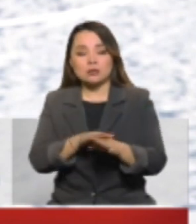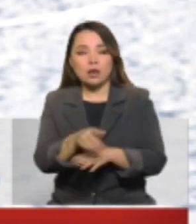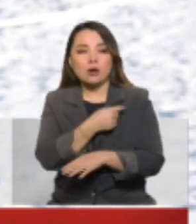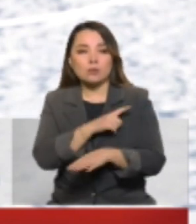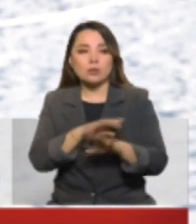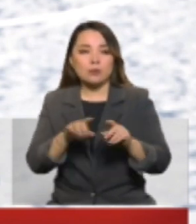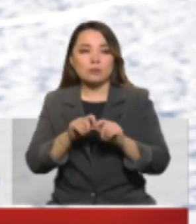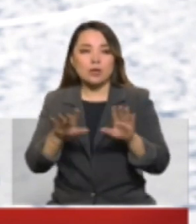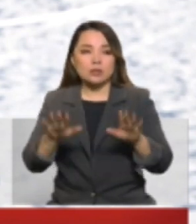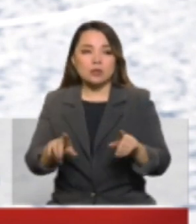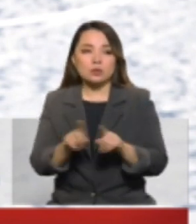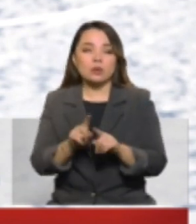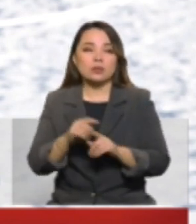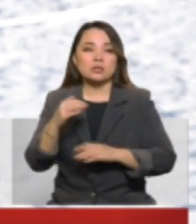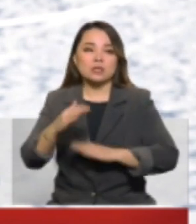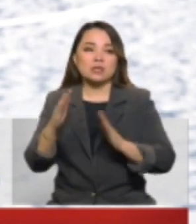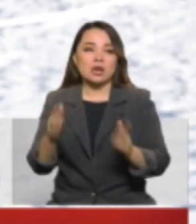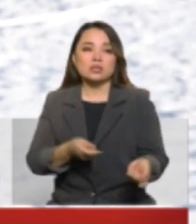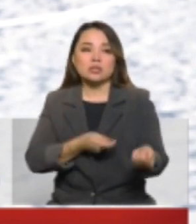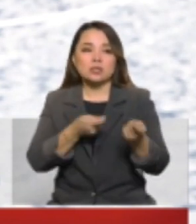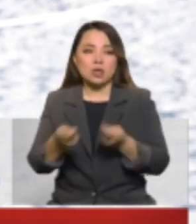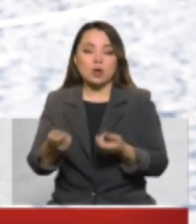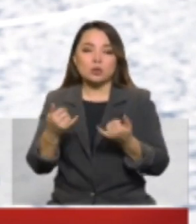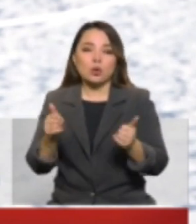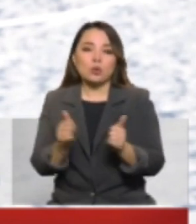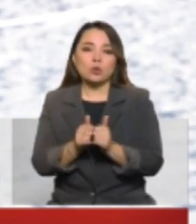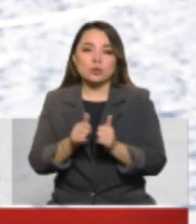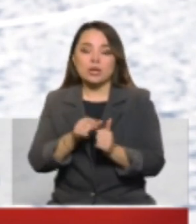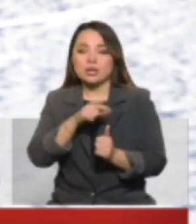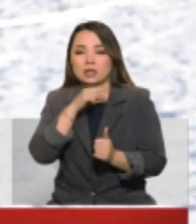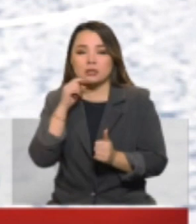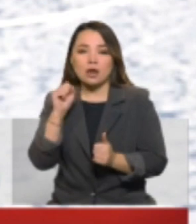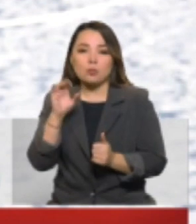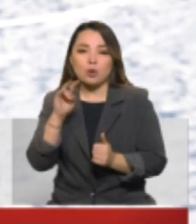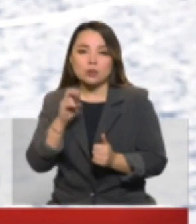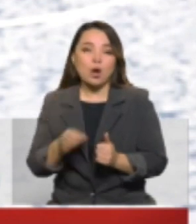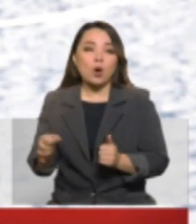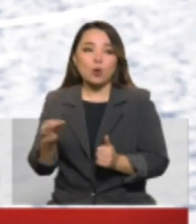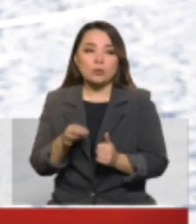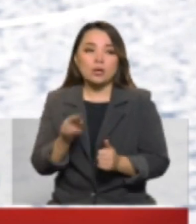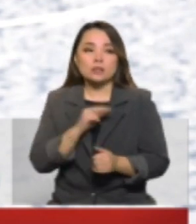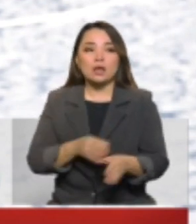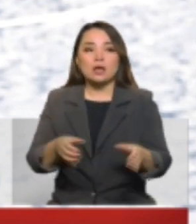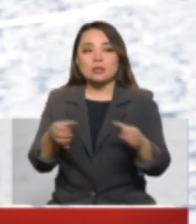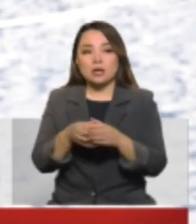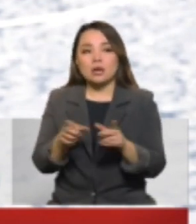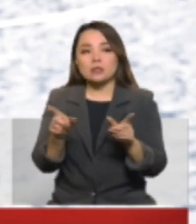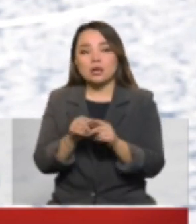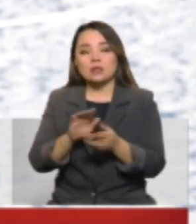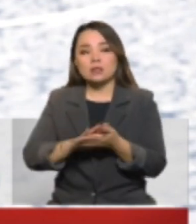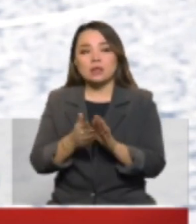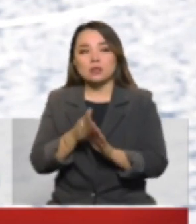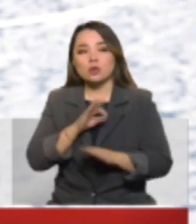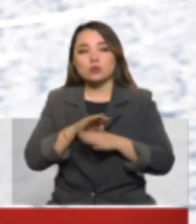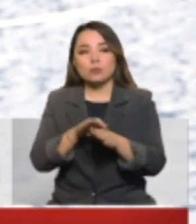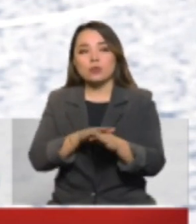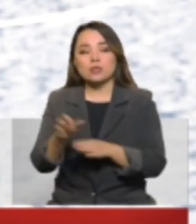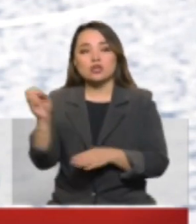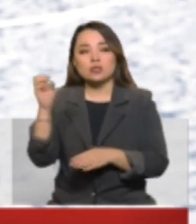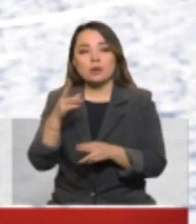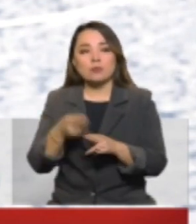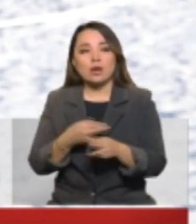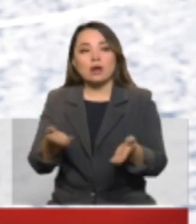Ауруханалар мен мектептерге генераторлар жеткізілді. Бүгінде көрші Ресей және Ақмола облысындағы әріптестерімізбен келісім жасадық. Жарықсыз